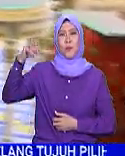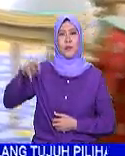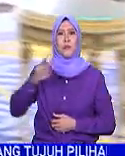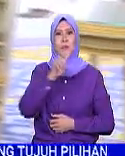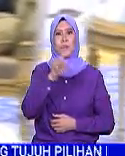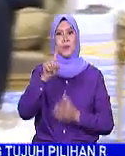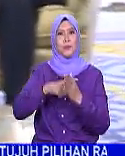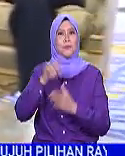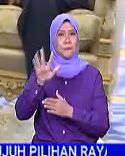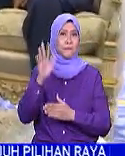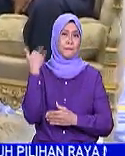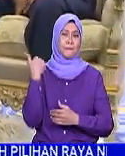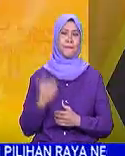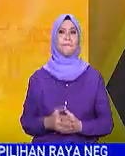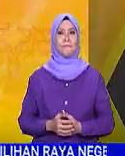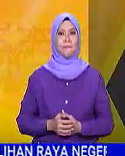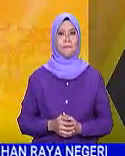21.me lalu